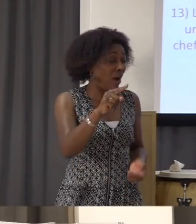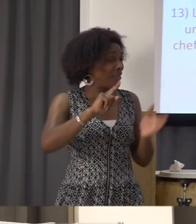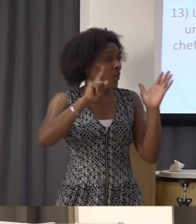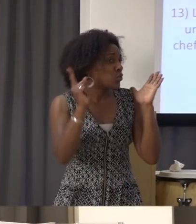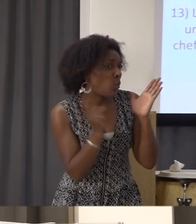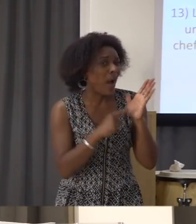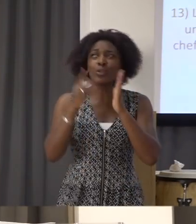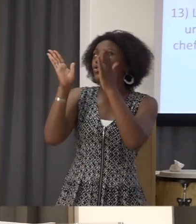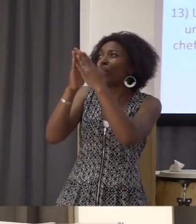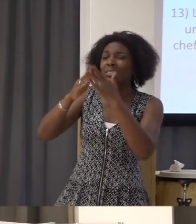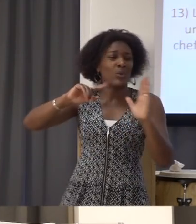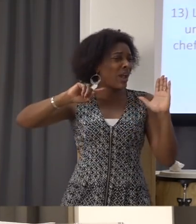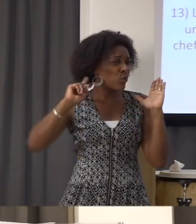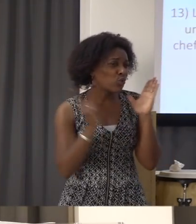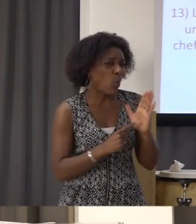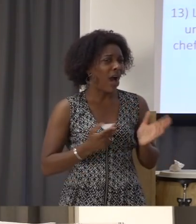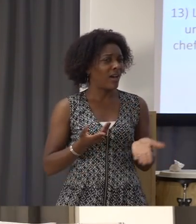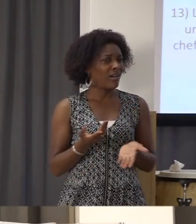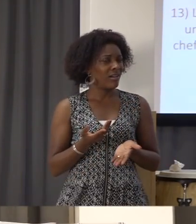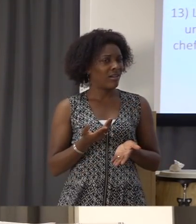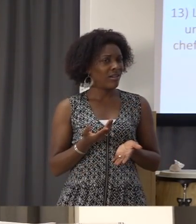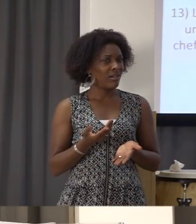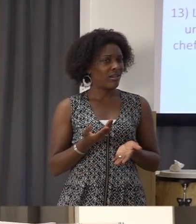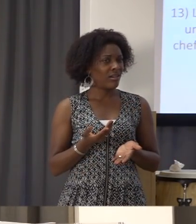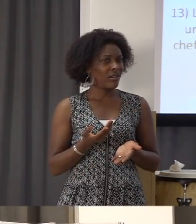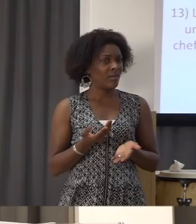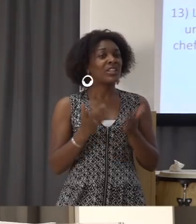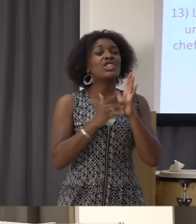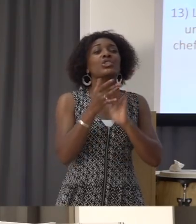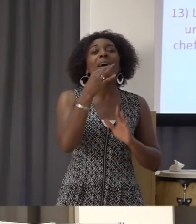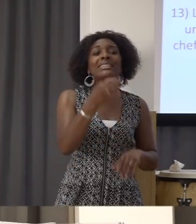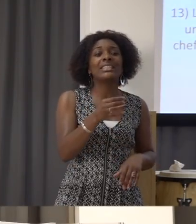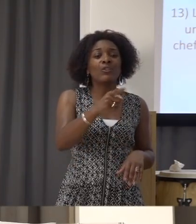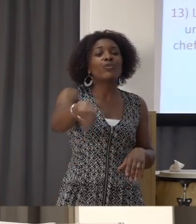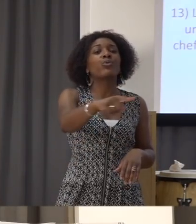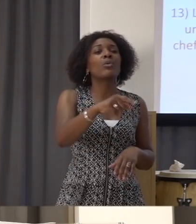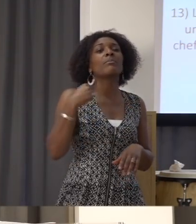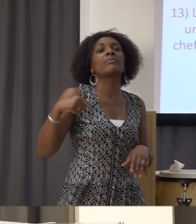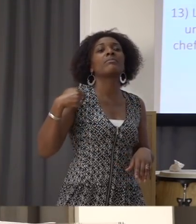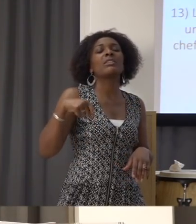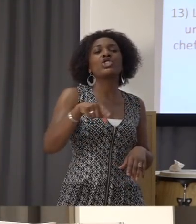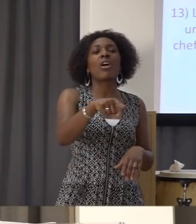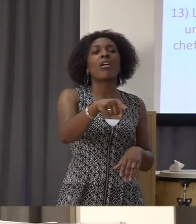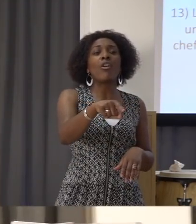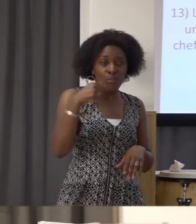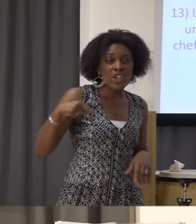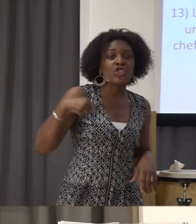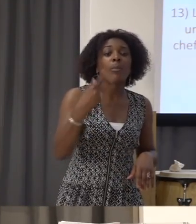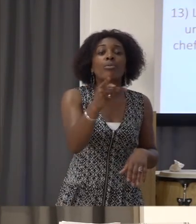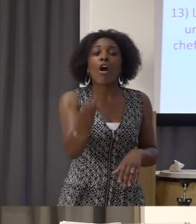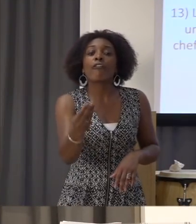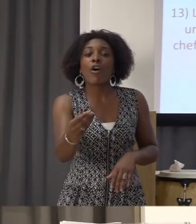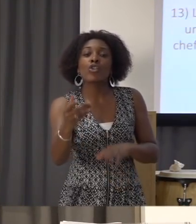Et tout ce que nous lui demanderons, il le fait. Jésus a dit, mais méchant que vous êtes, vous savez donner de bonnes choses à vos